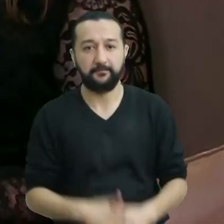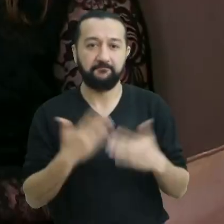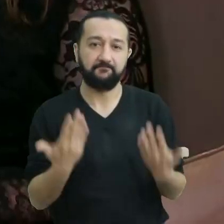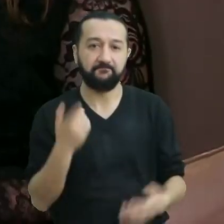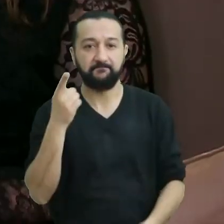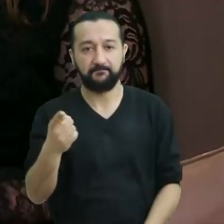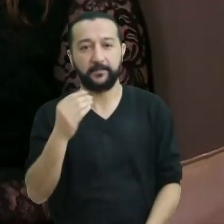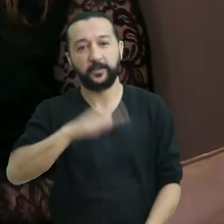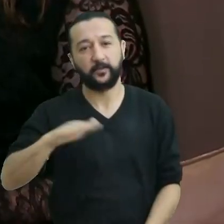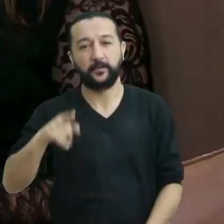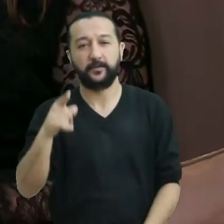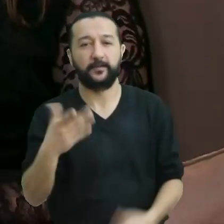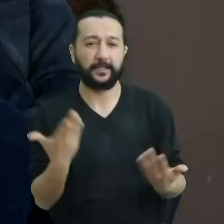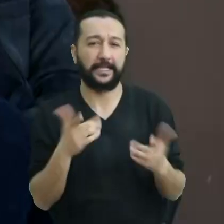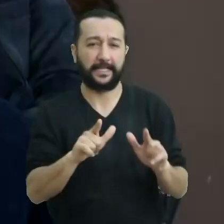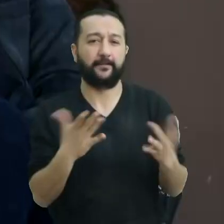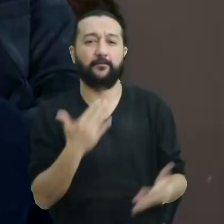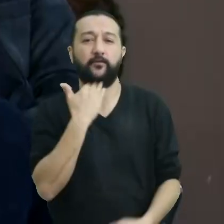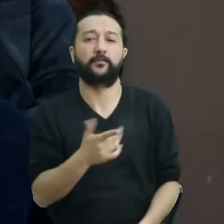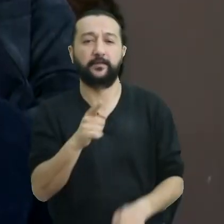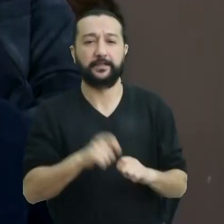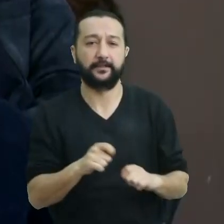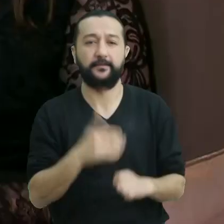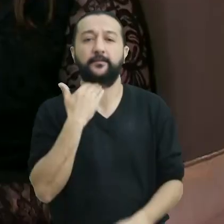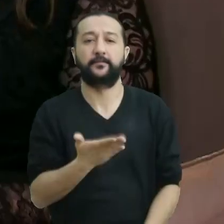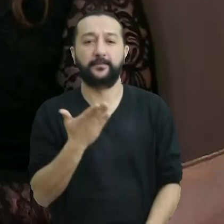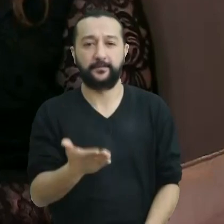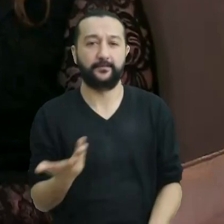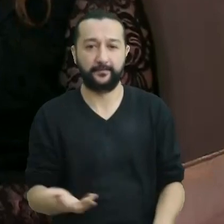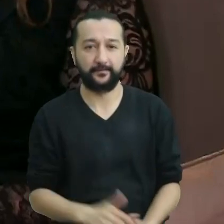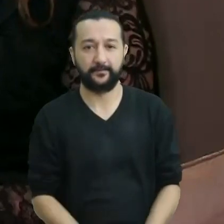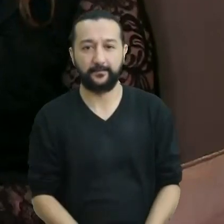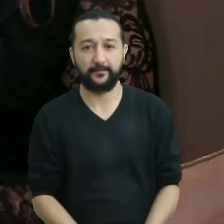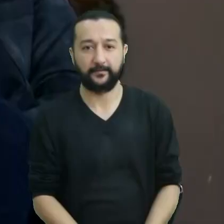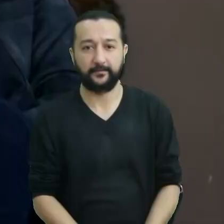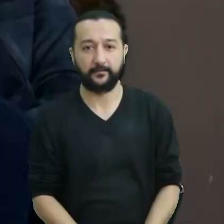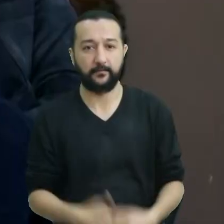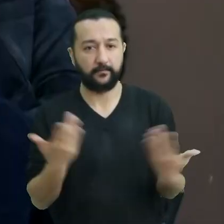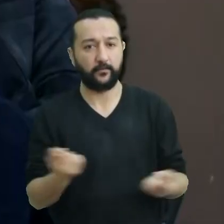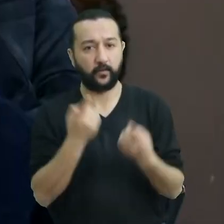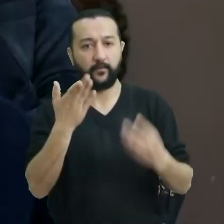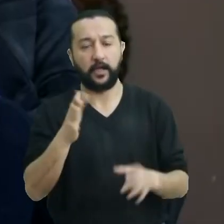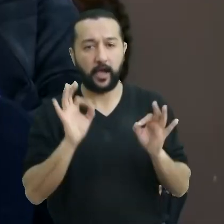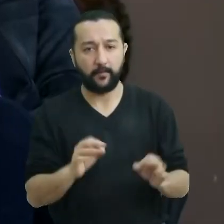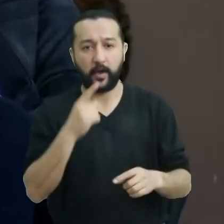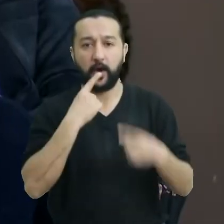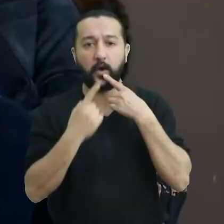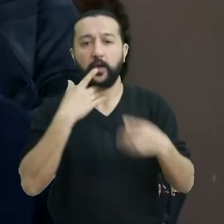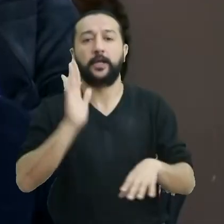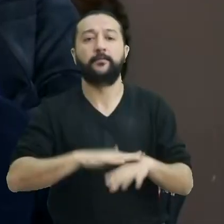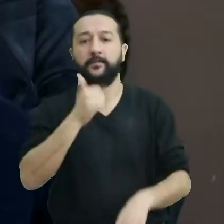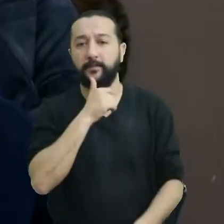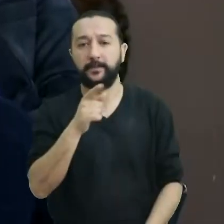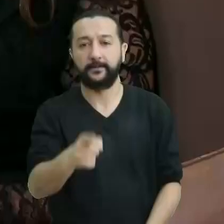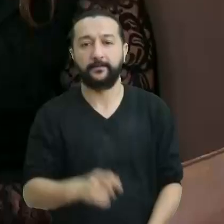Ya uşaklar ya ne gereği var böyle bir şeyin yani değil mi? Ama böyle konuşmamıştık babiş